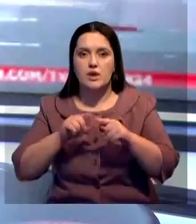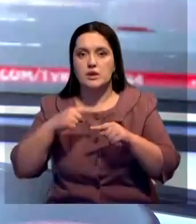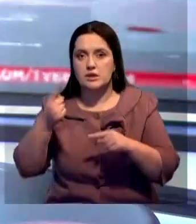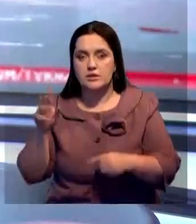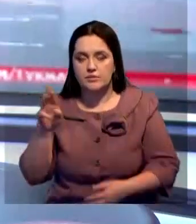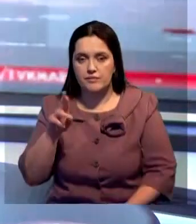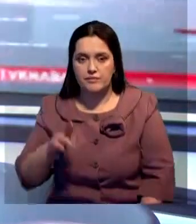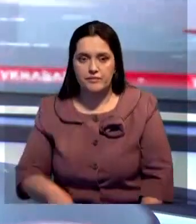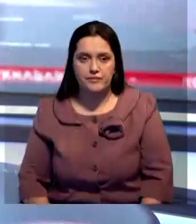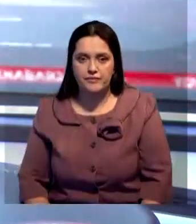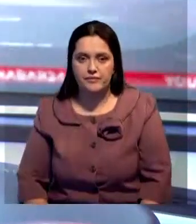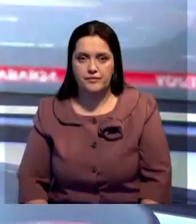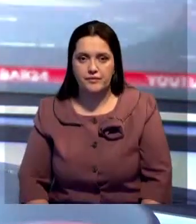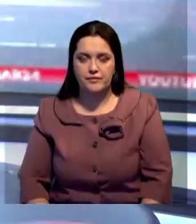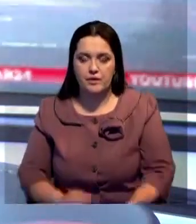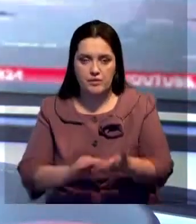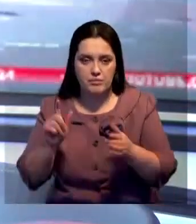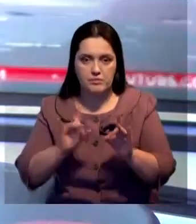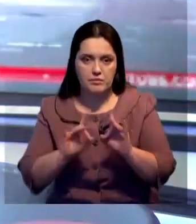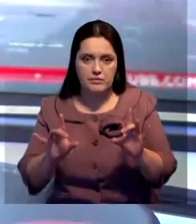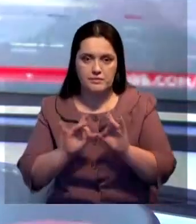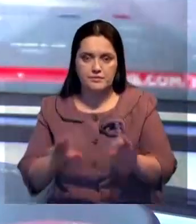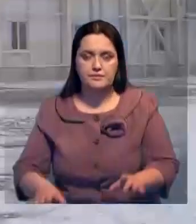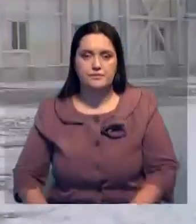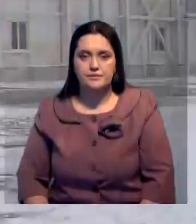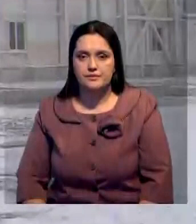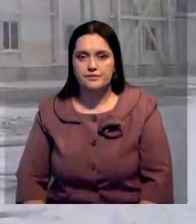в начале будущего года. Гафу Уали продолжит тему.